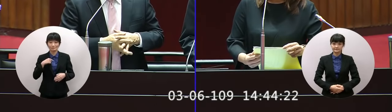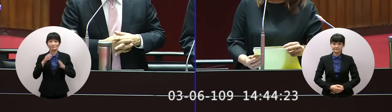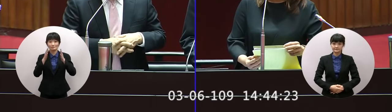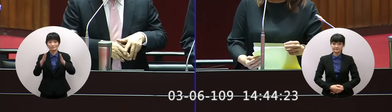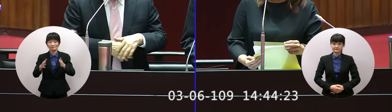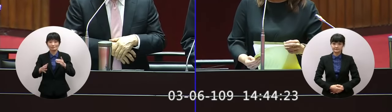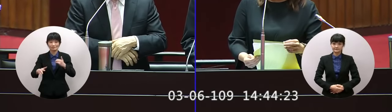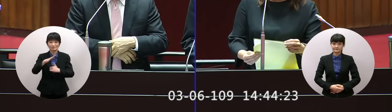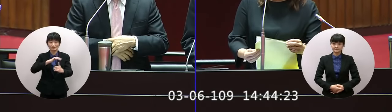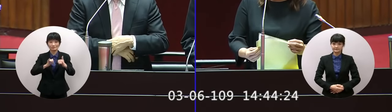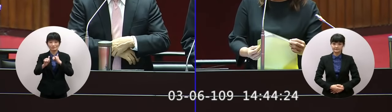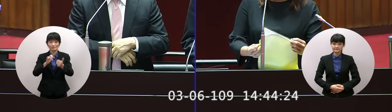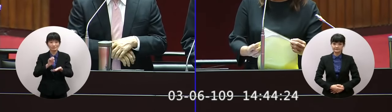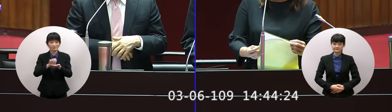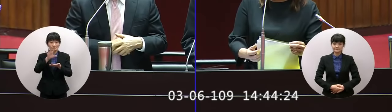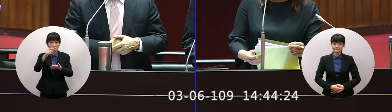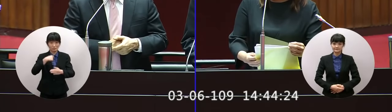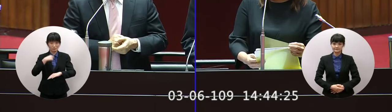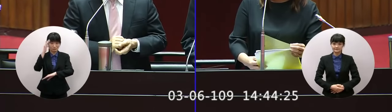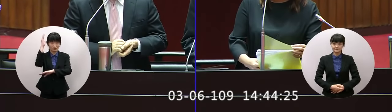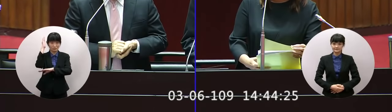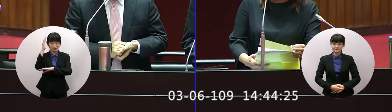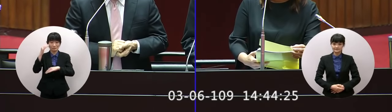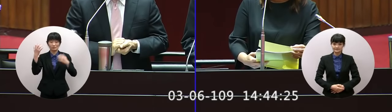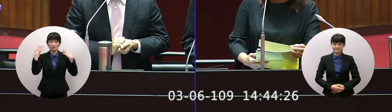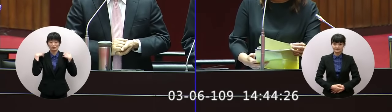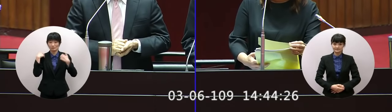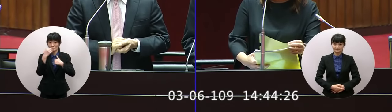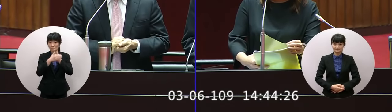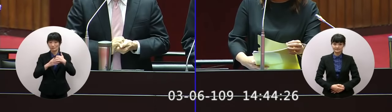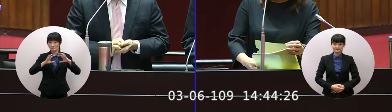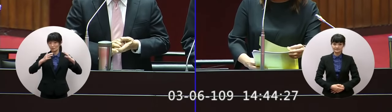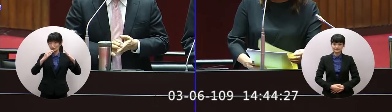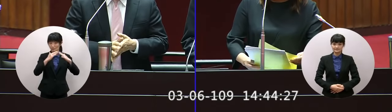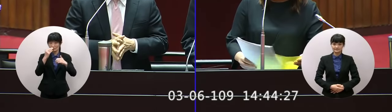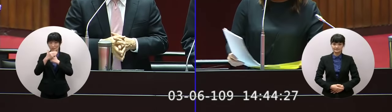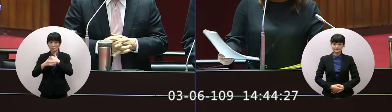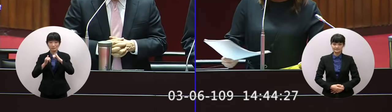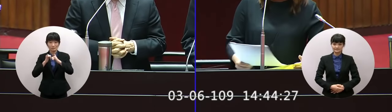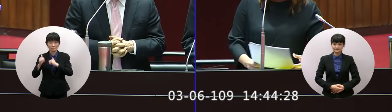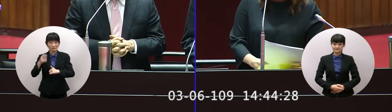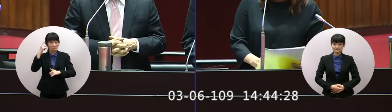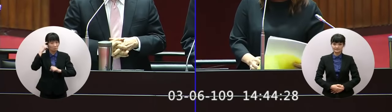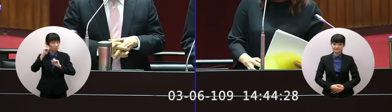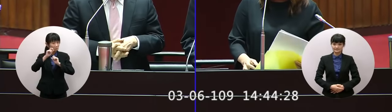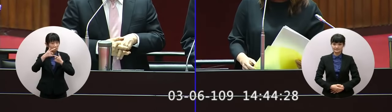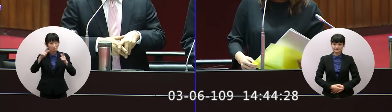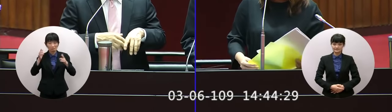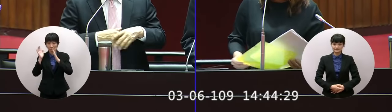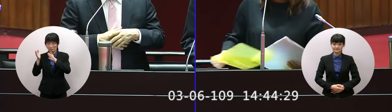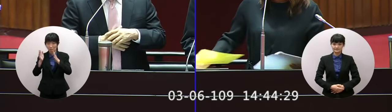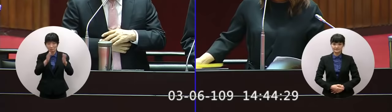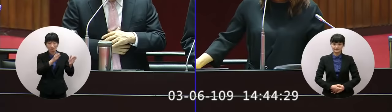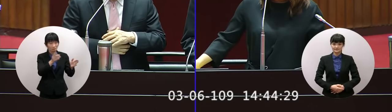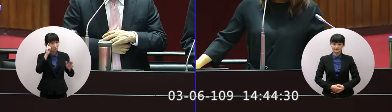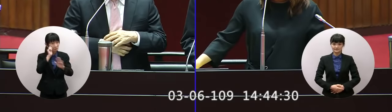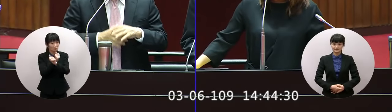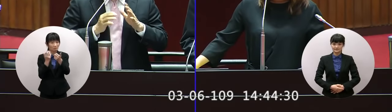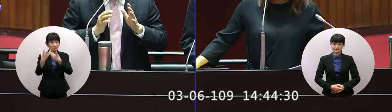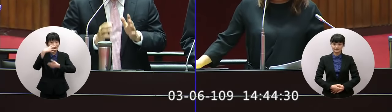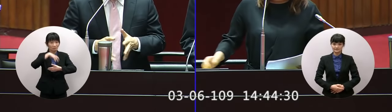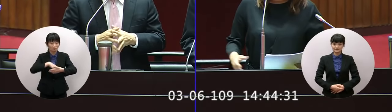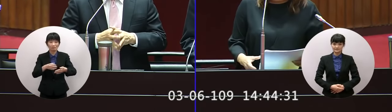告，作为政府保卫国家保护人民，要从多方面考量，不但要